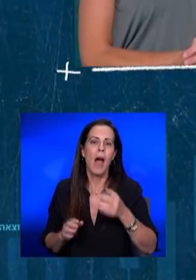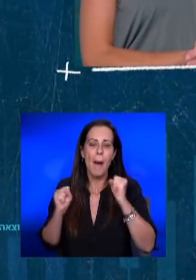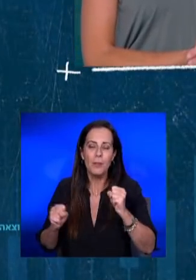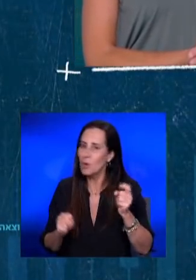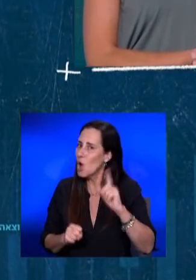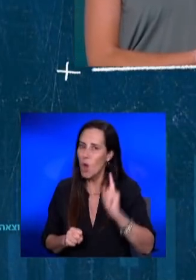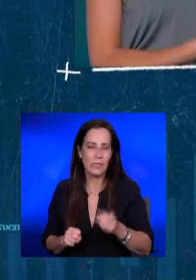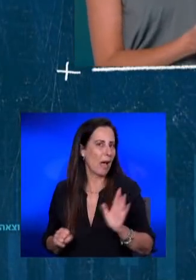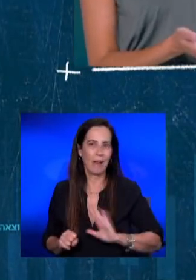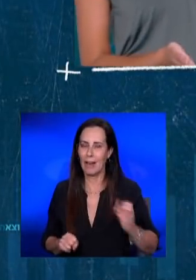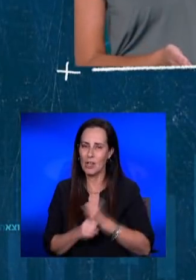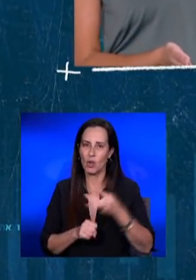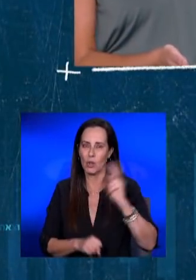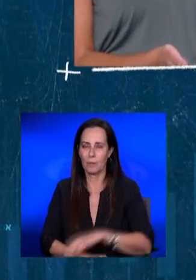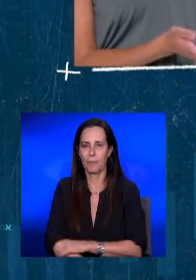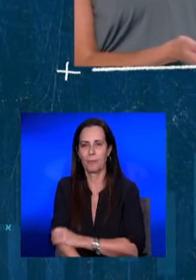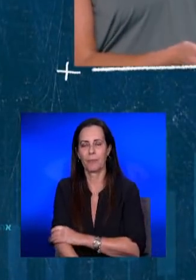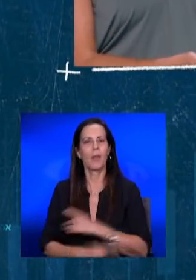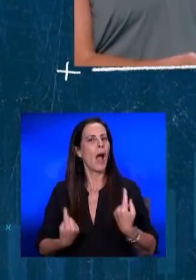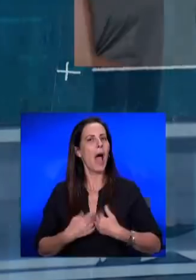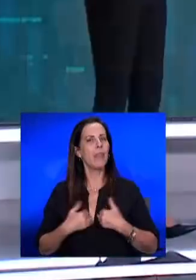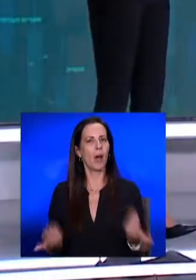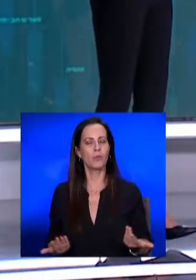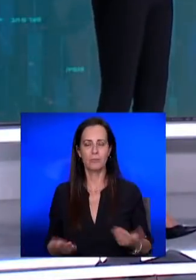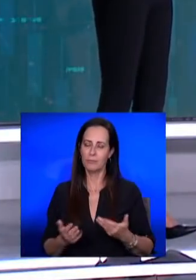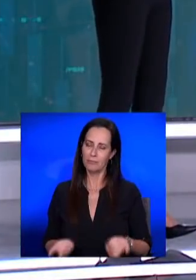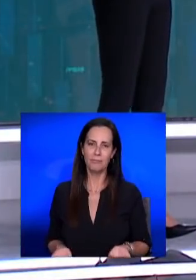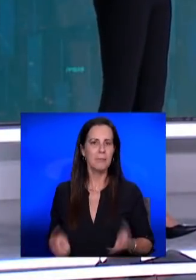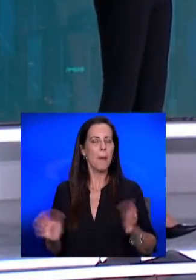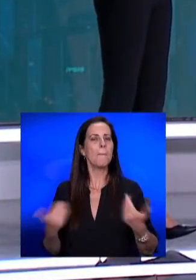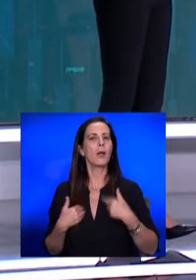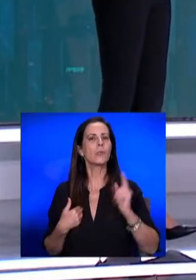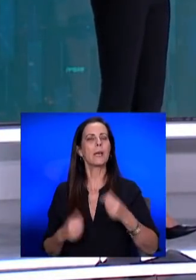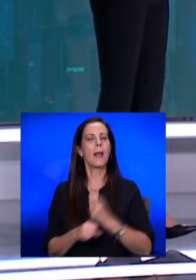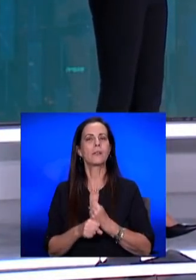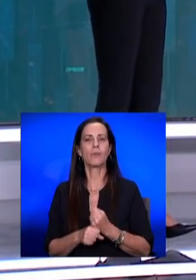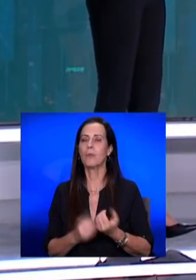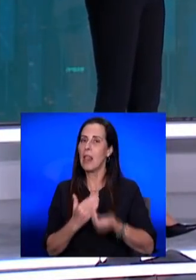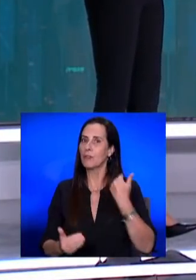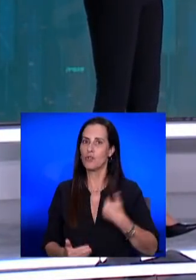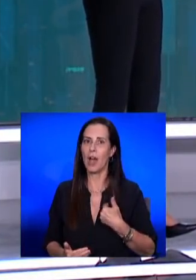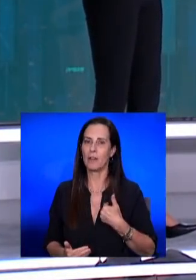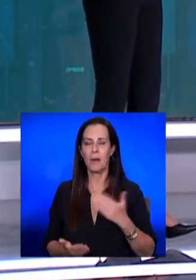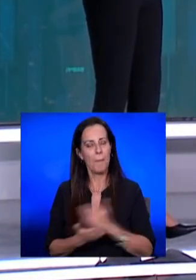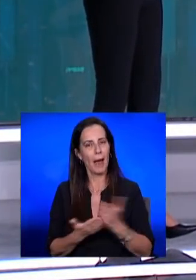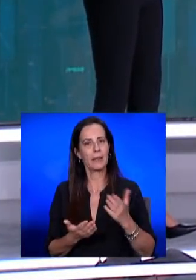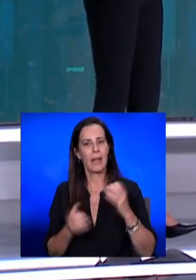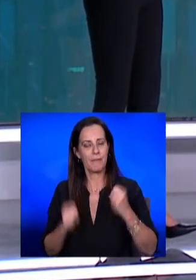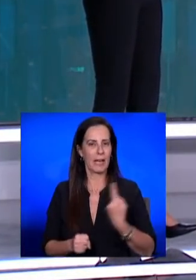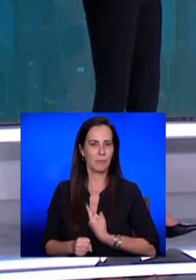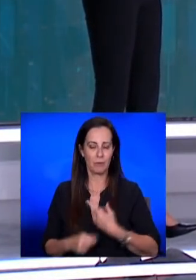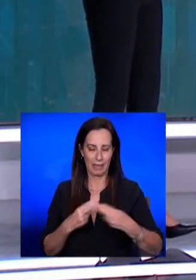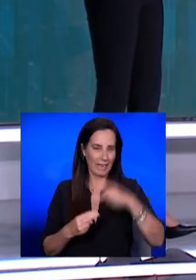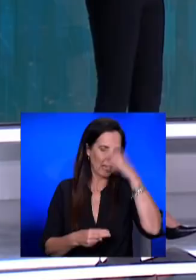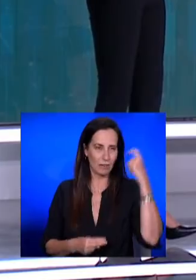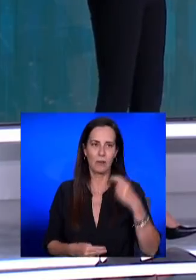צריך לבטח את הילדים באגודות. אז בואי נדבר על עצמנו, עם כל הכבוד לילדים. מה אנחנו צריכות לדעת לפני שאנחנו מחליטות אם לבטח את עצמנו לקראת הקיץ?